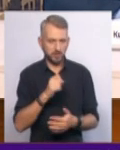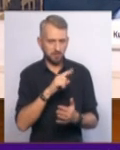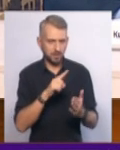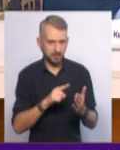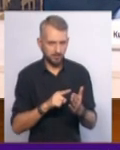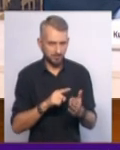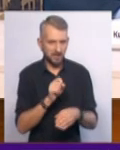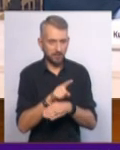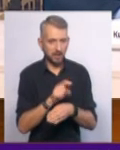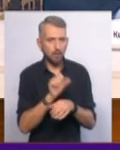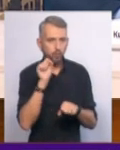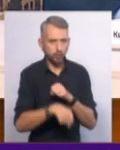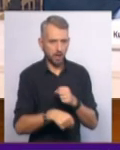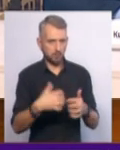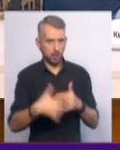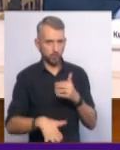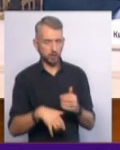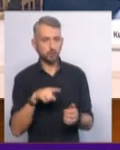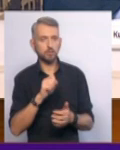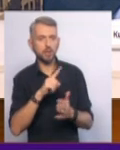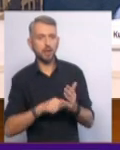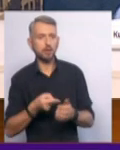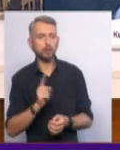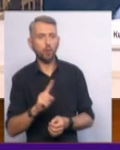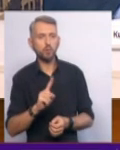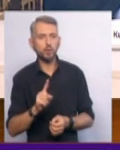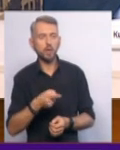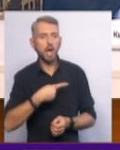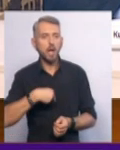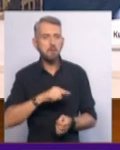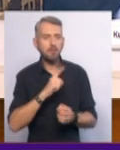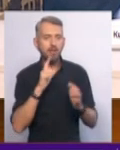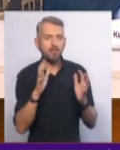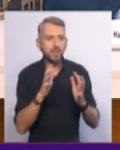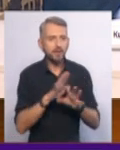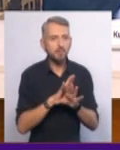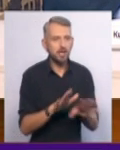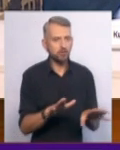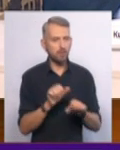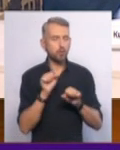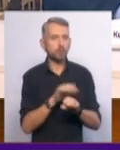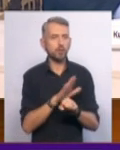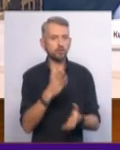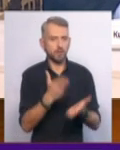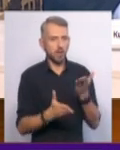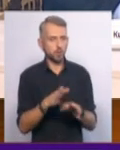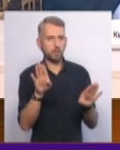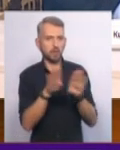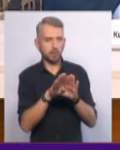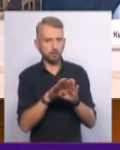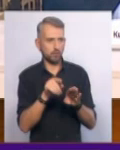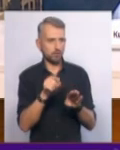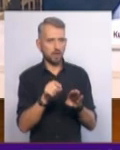байдужість. І тут питання в тому, що ми не збережемо, не обережемо, ну, якщо закриємо це